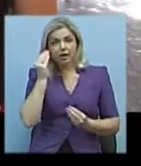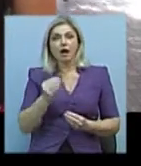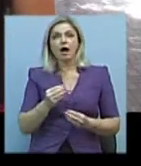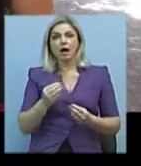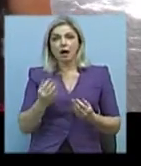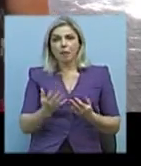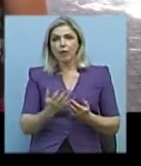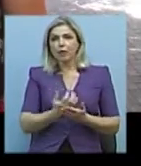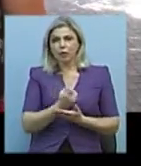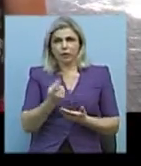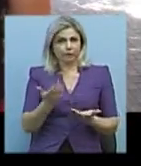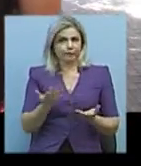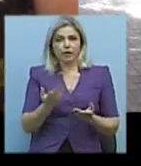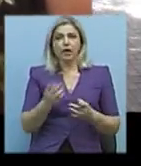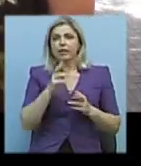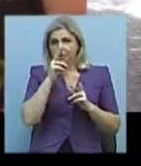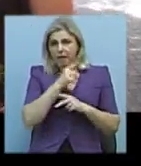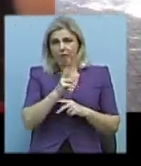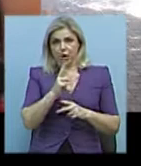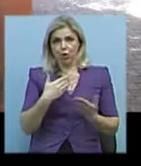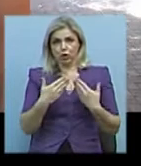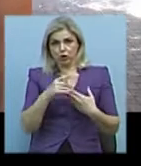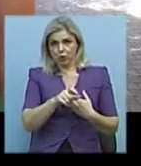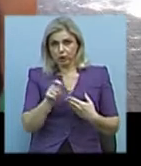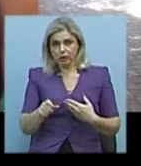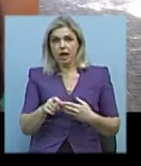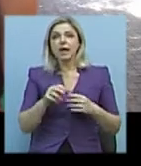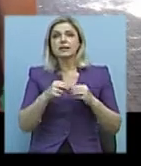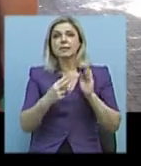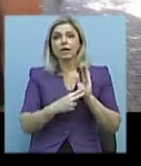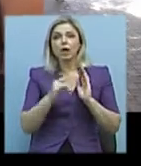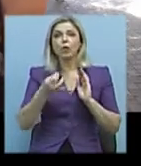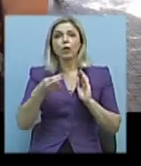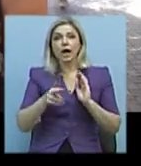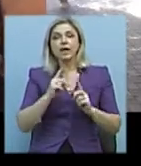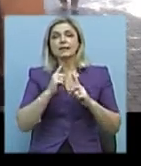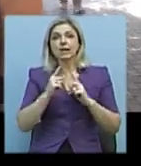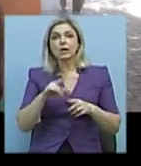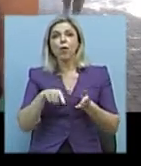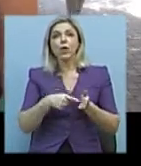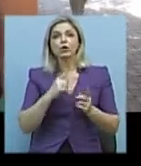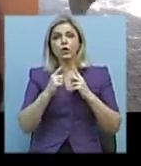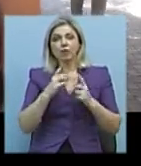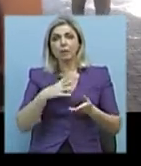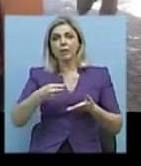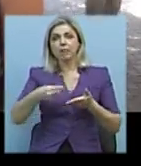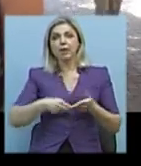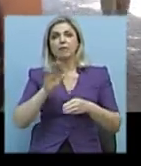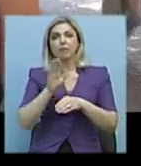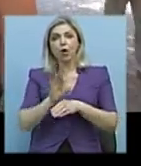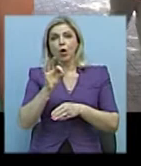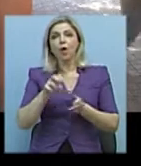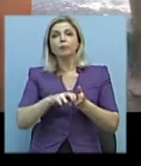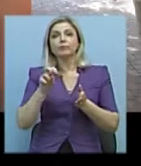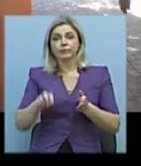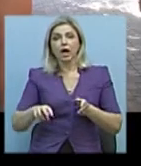Поводиться категорично неправильно по відношенню до городян. Справа в тому, що 17 липня на сесії міськради було підписано розпорядження про відсторонення